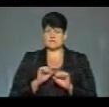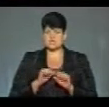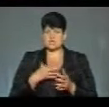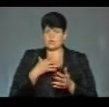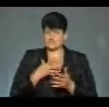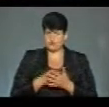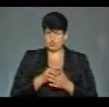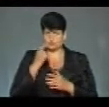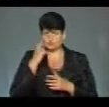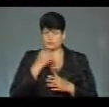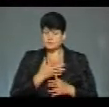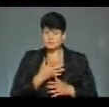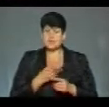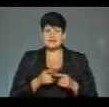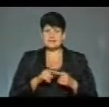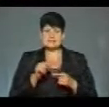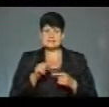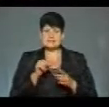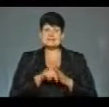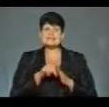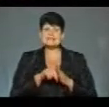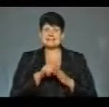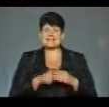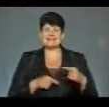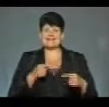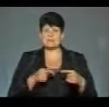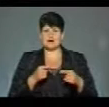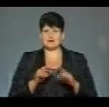свою позицію. І ціль дебатів не